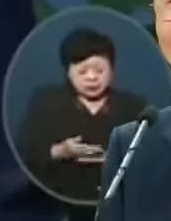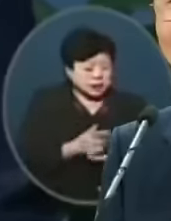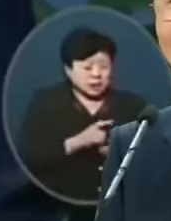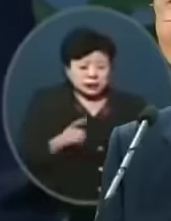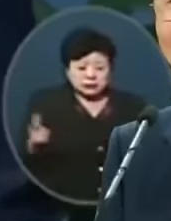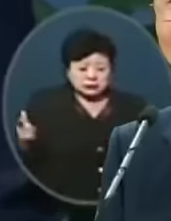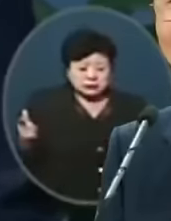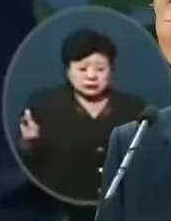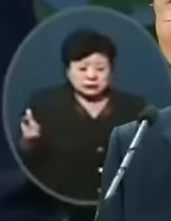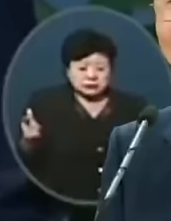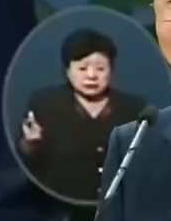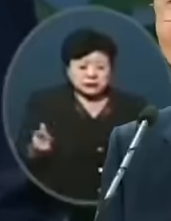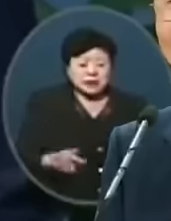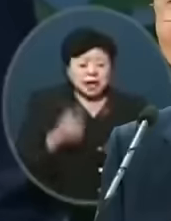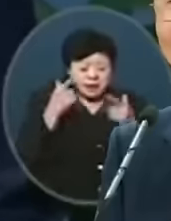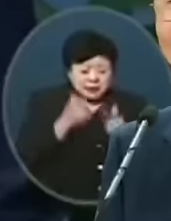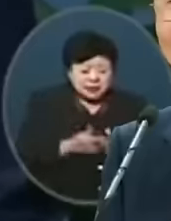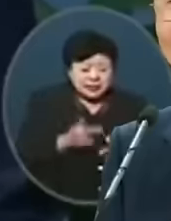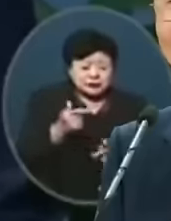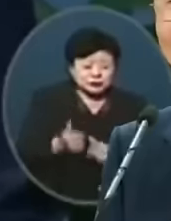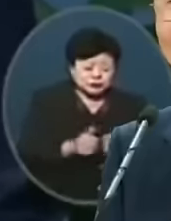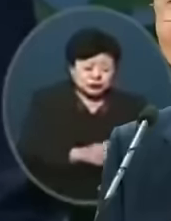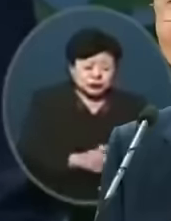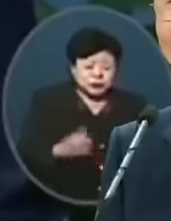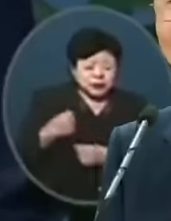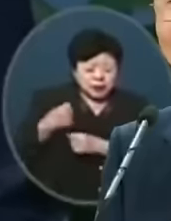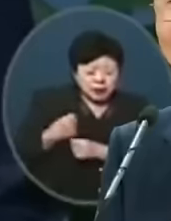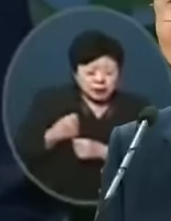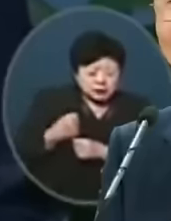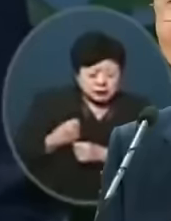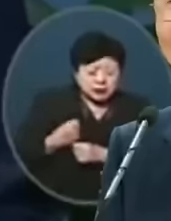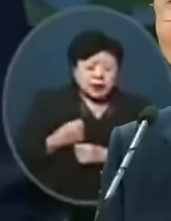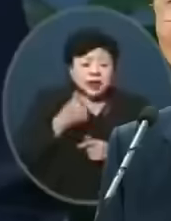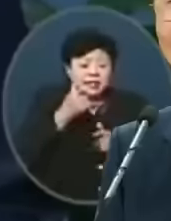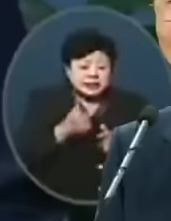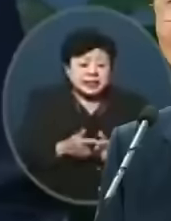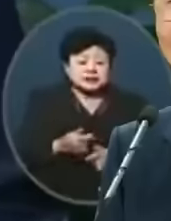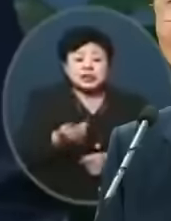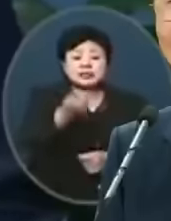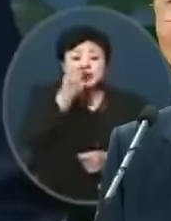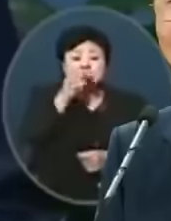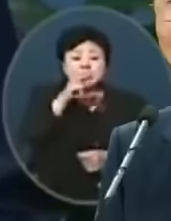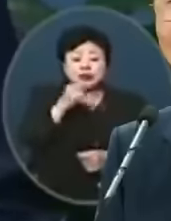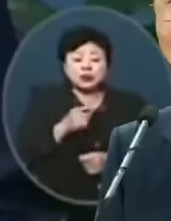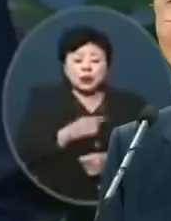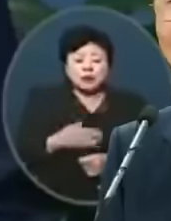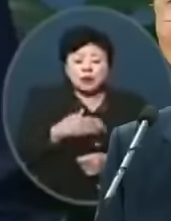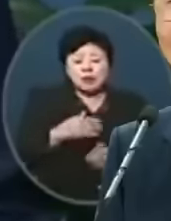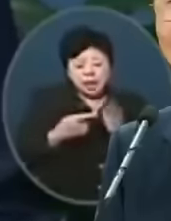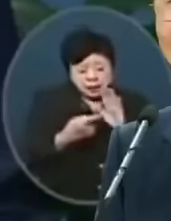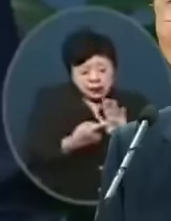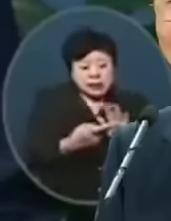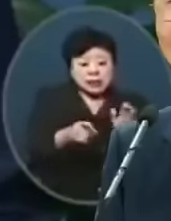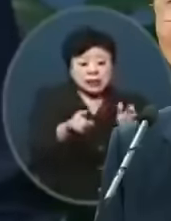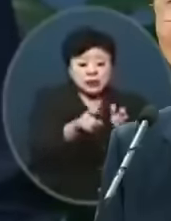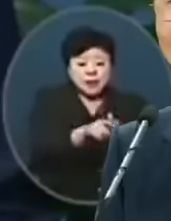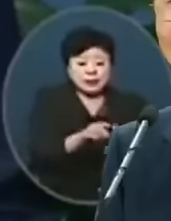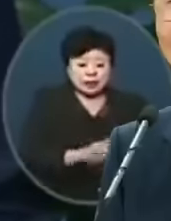않습니다. 우리가 항상 예수 죽인 것을 몸에 걸머지면 예수의 생명도 우리 몸에 나타나게 하려면